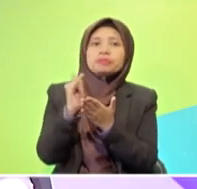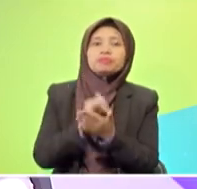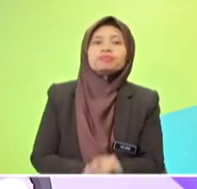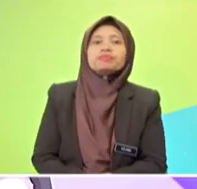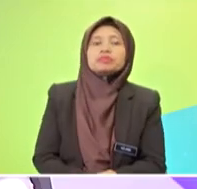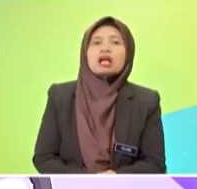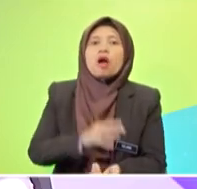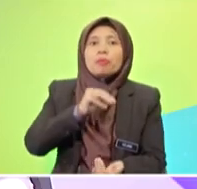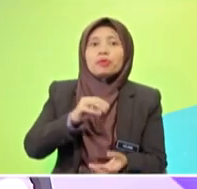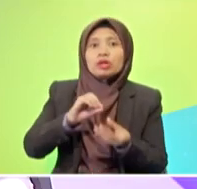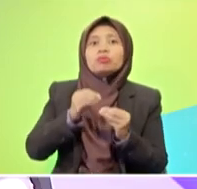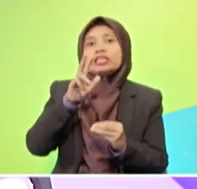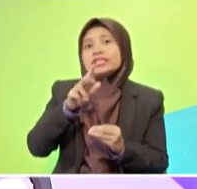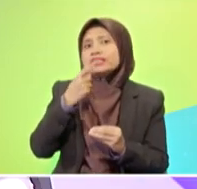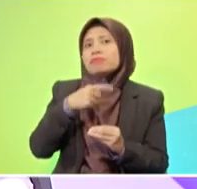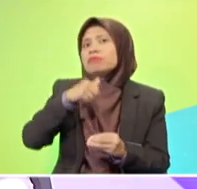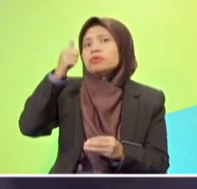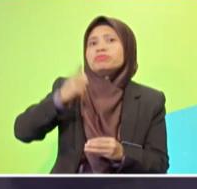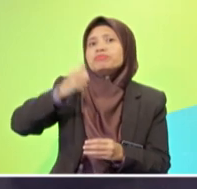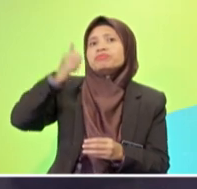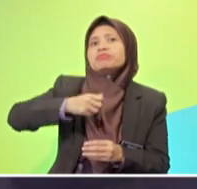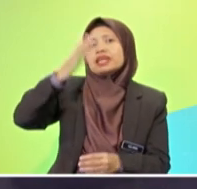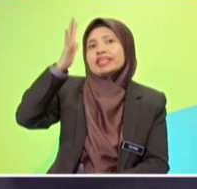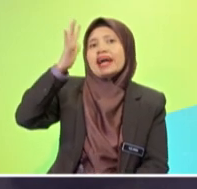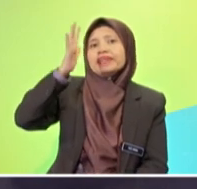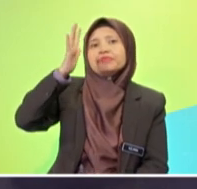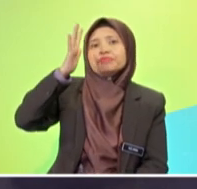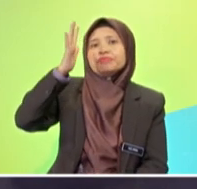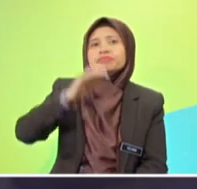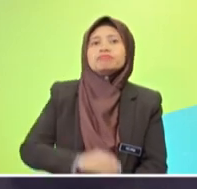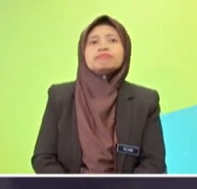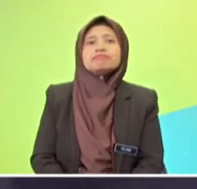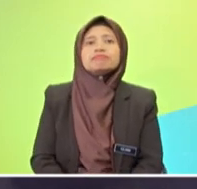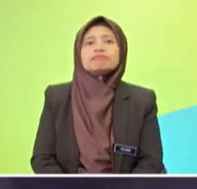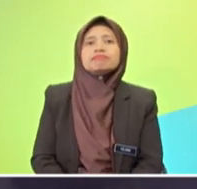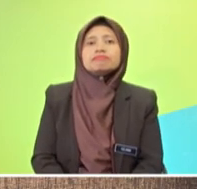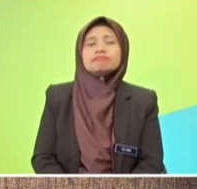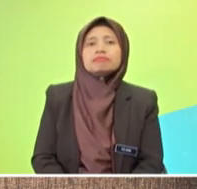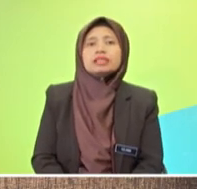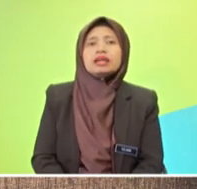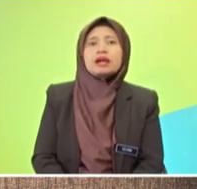murid yang ketiga Siapa yang nak mencoba untuk membaca secara mekanis silahkan